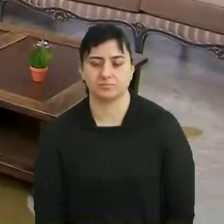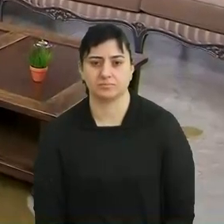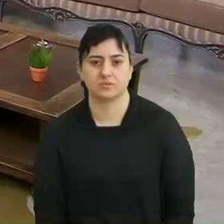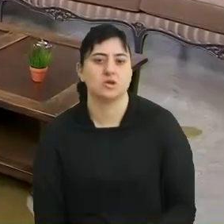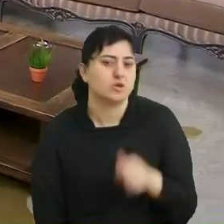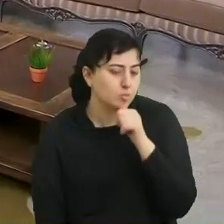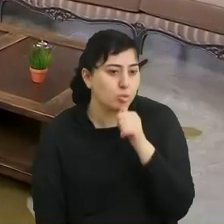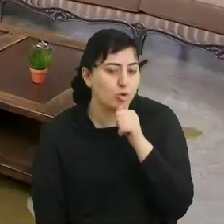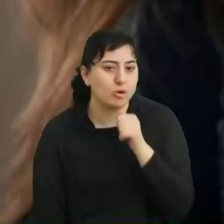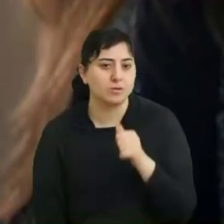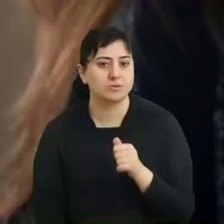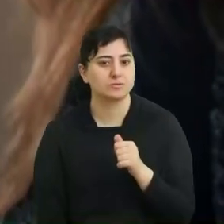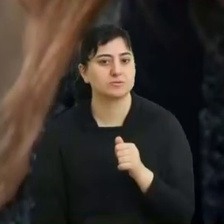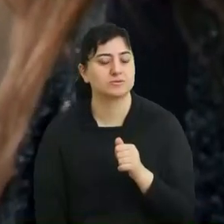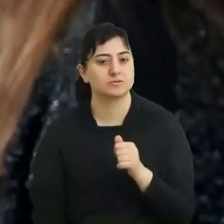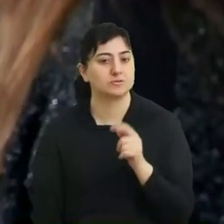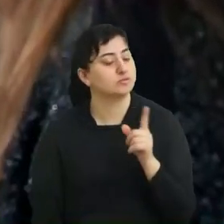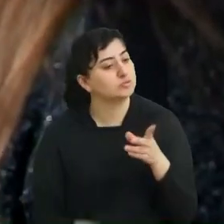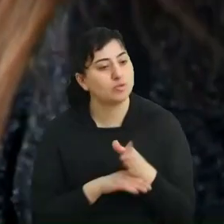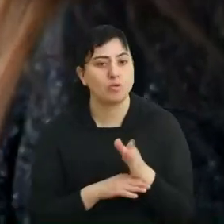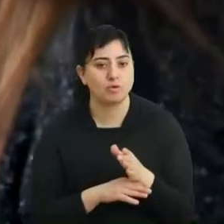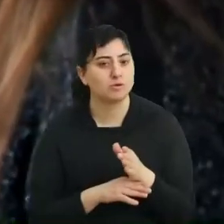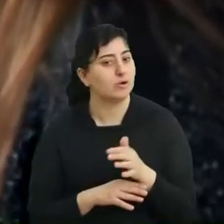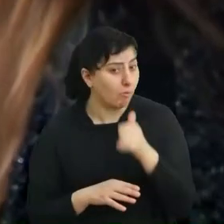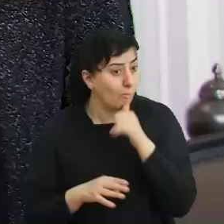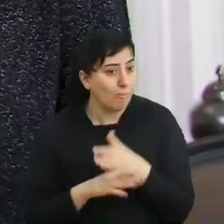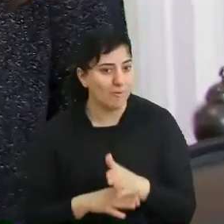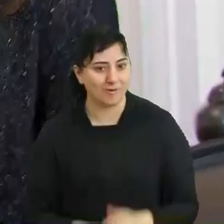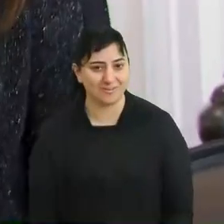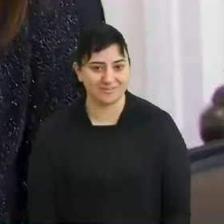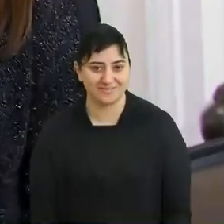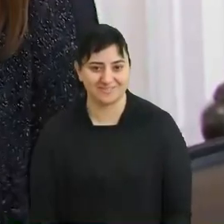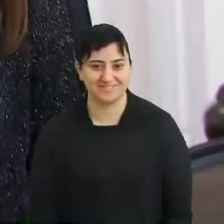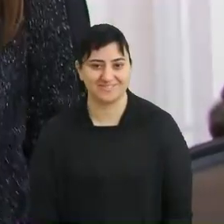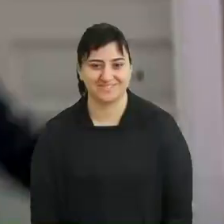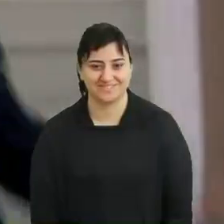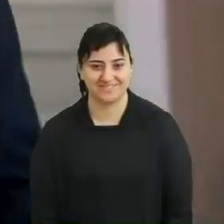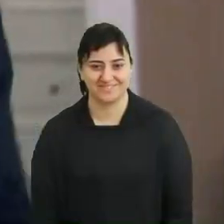Baba! Baba! Duydum seni baba! Sen ne diyorsan doğrudur baba! Doğrudur baba!